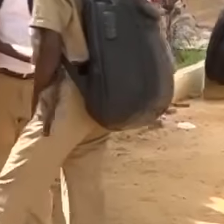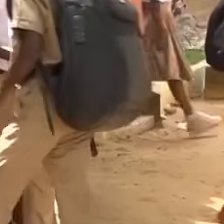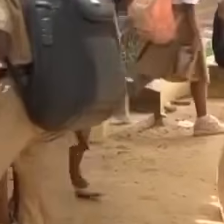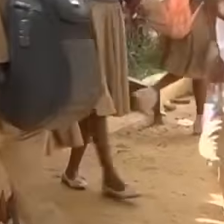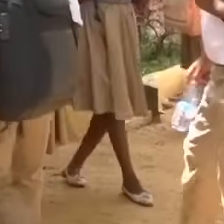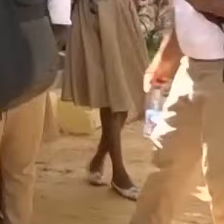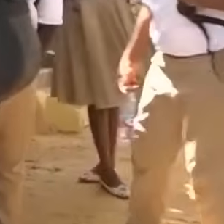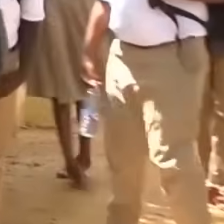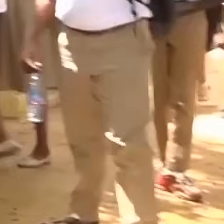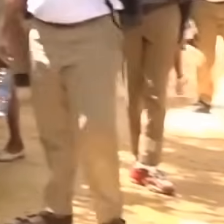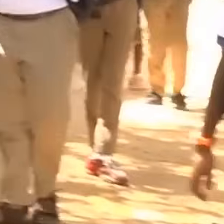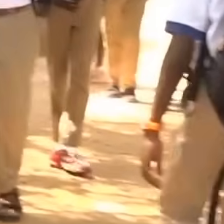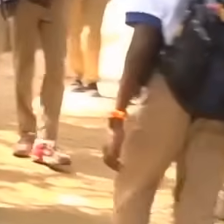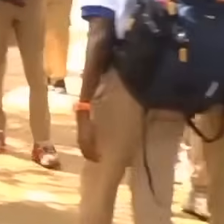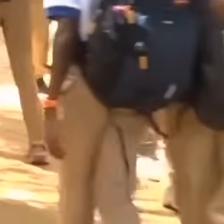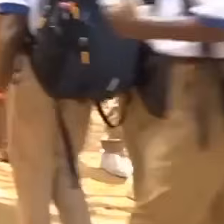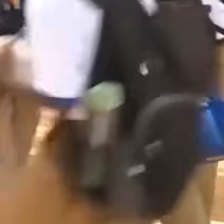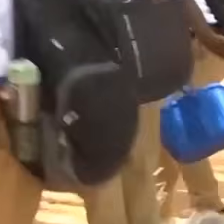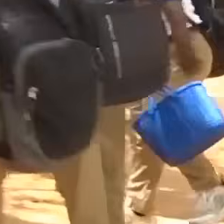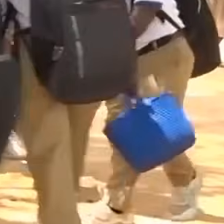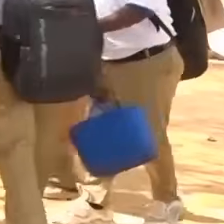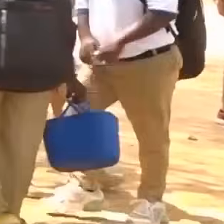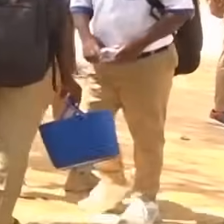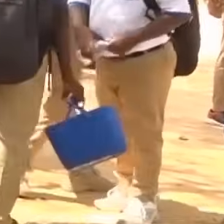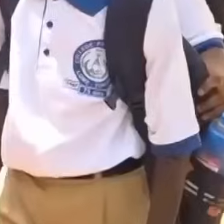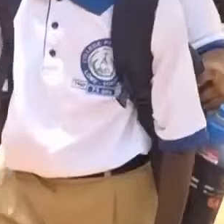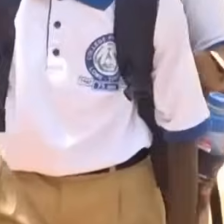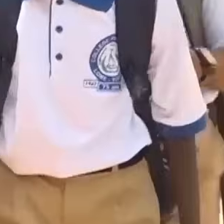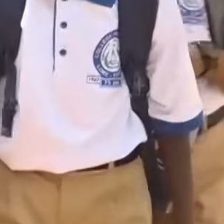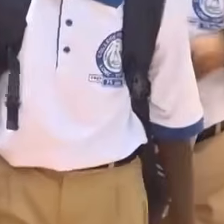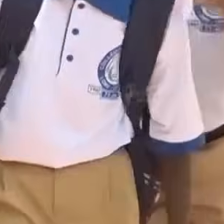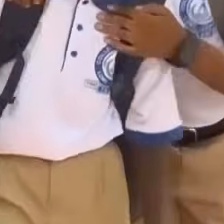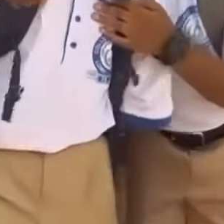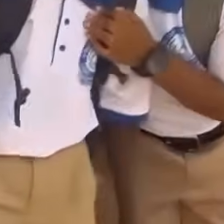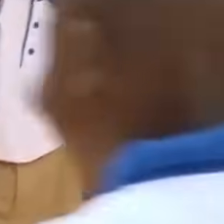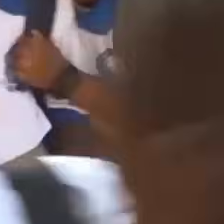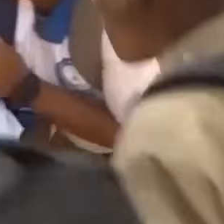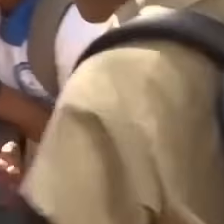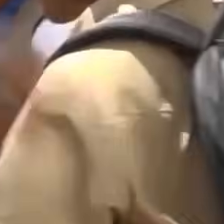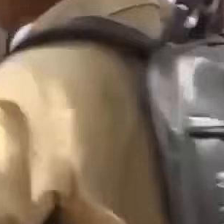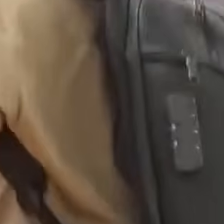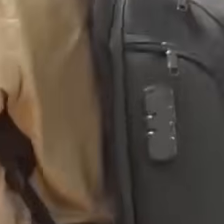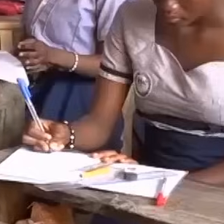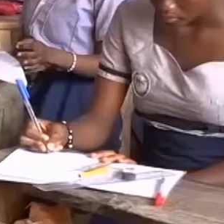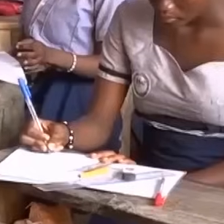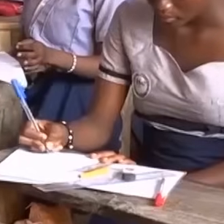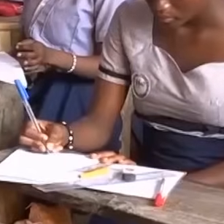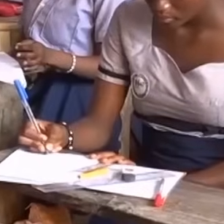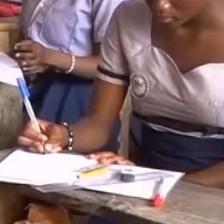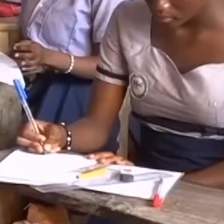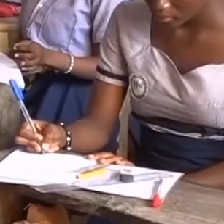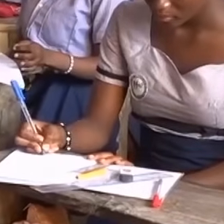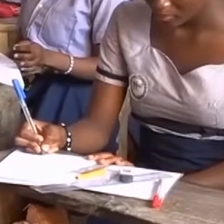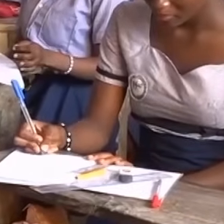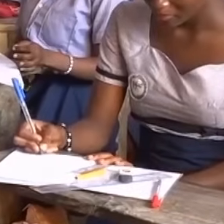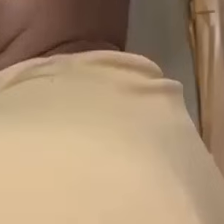Et puis, élèves et enseignants ont repris le chemin de l'école. Les cours ont débuté ce lundi après une